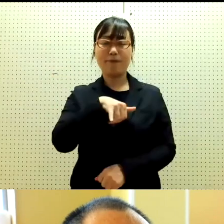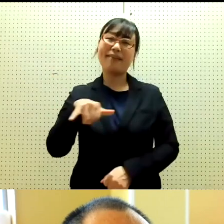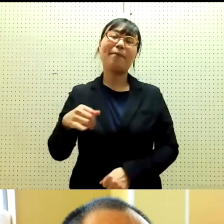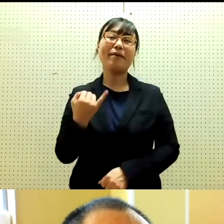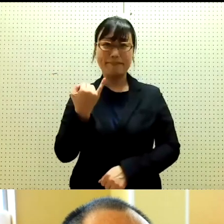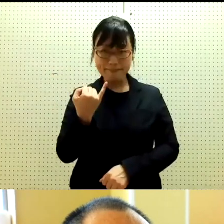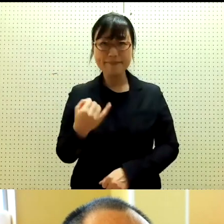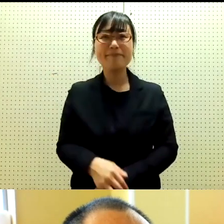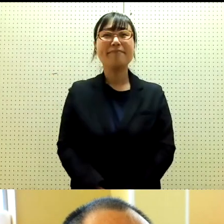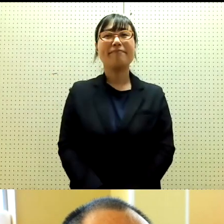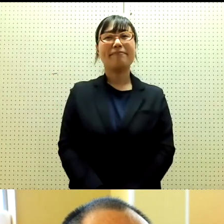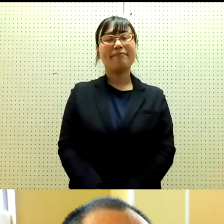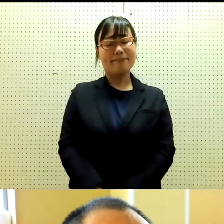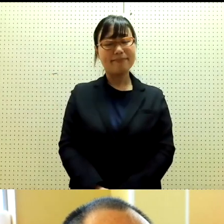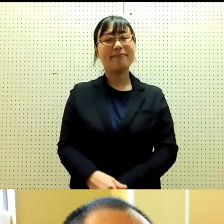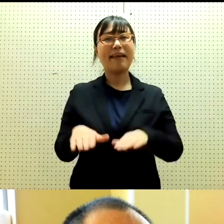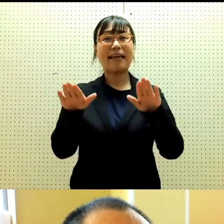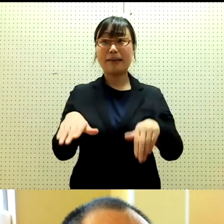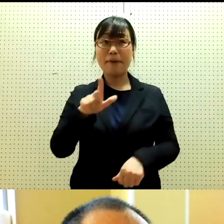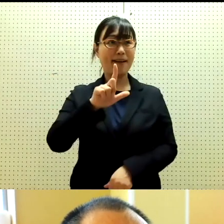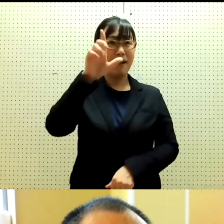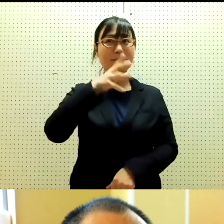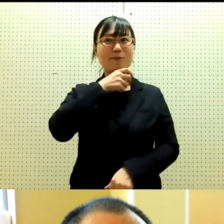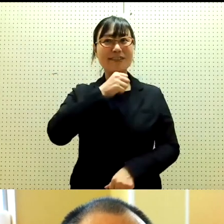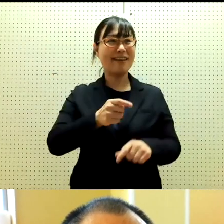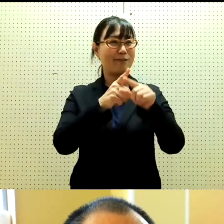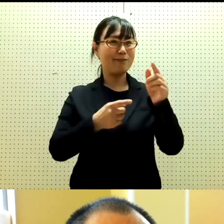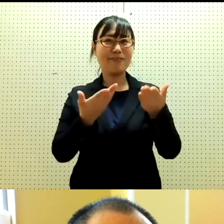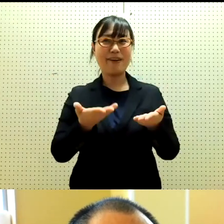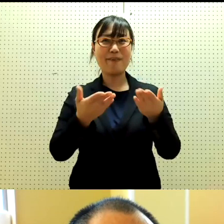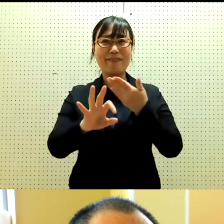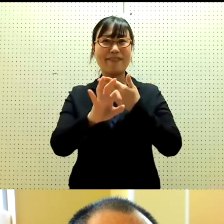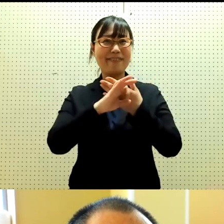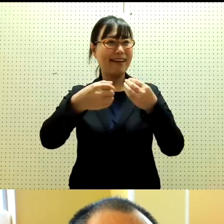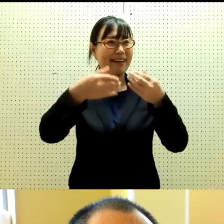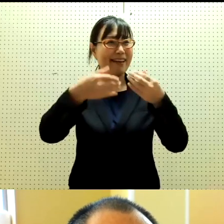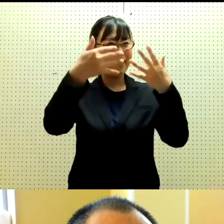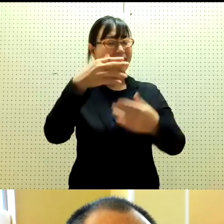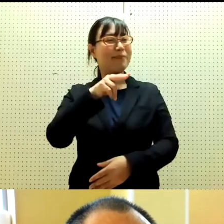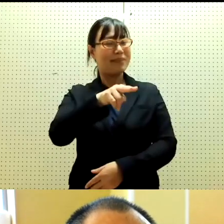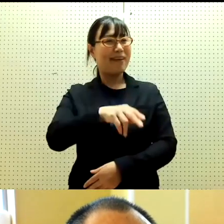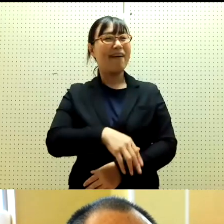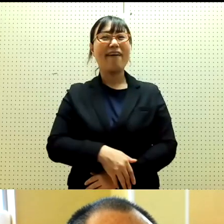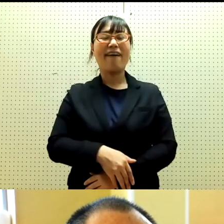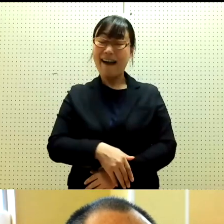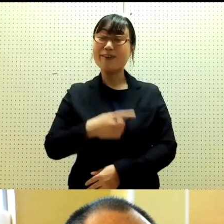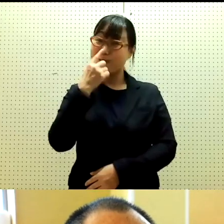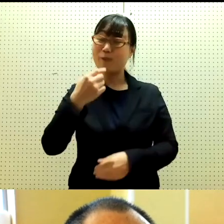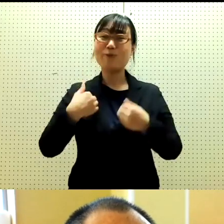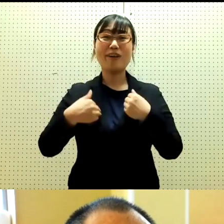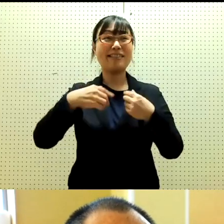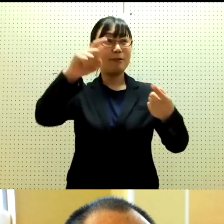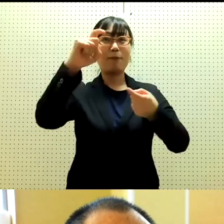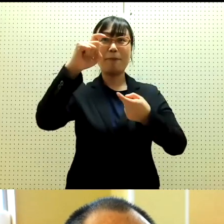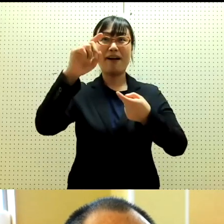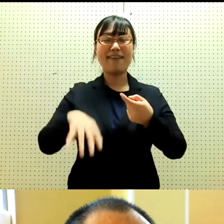はい、今上祖師ヶ谷中の例を伺っていて、私すごく嬉しい言葉がありまして、